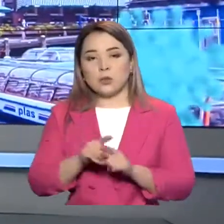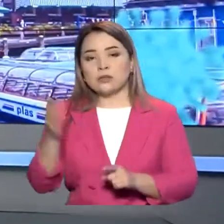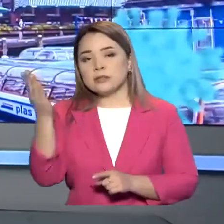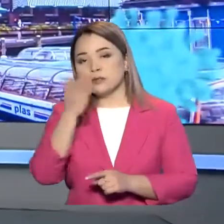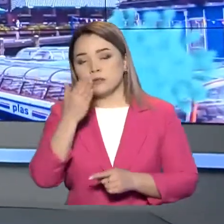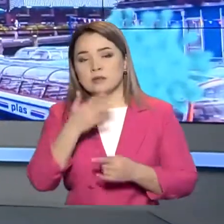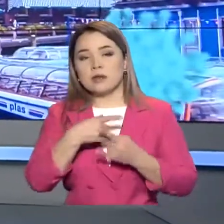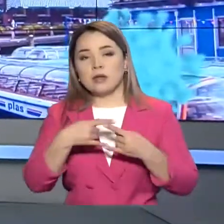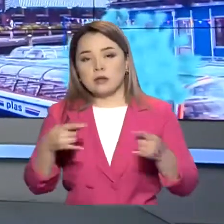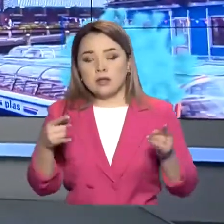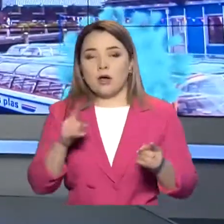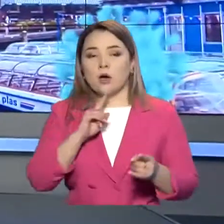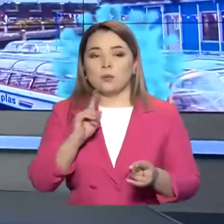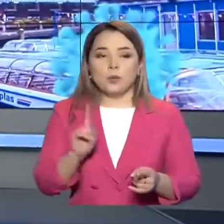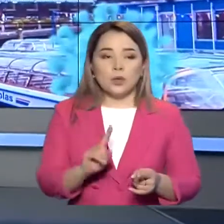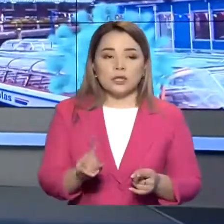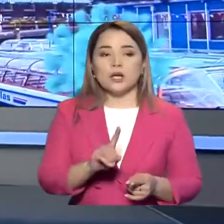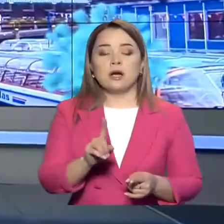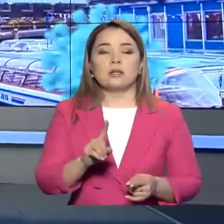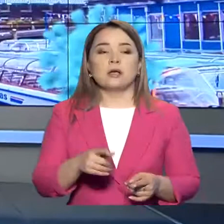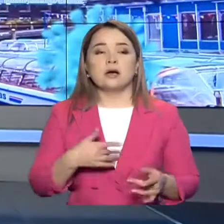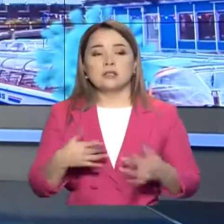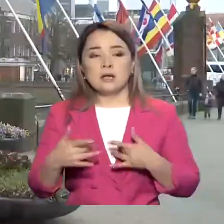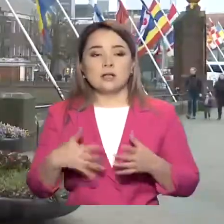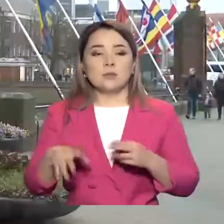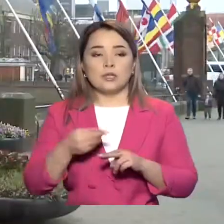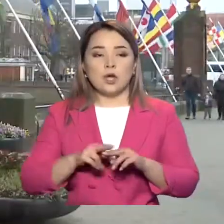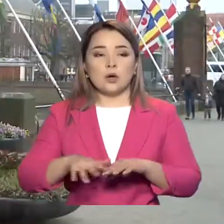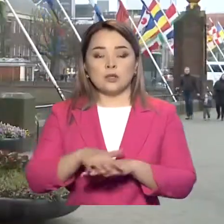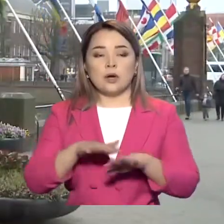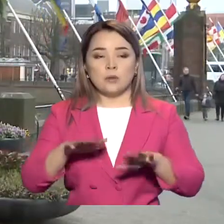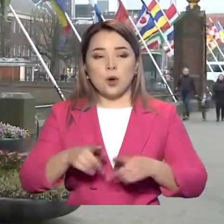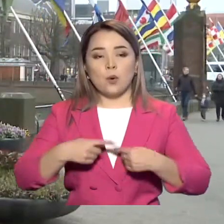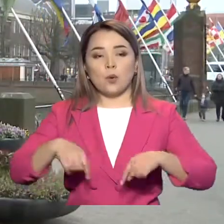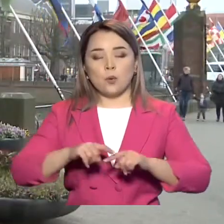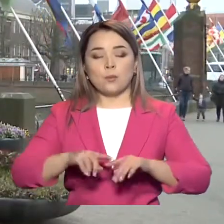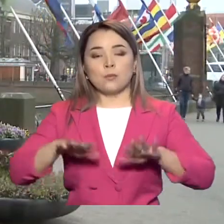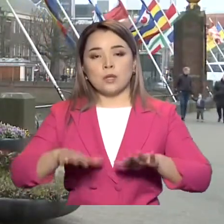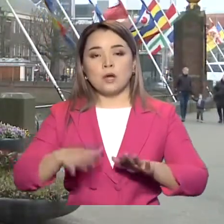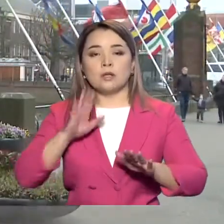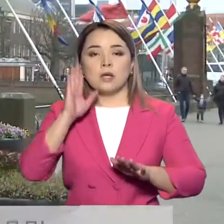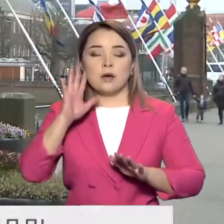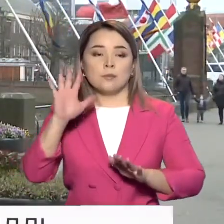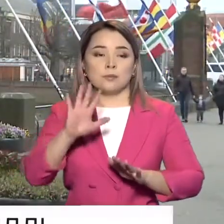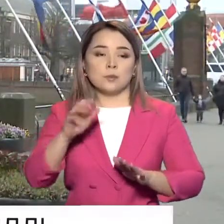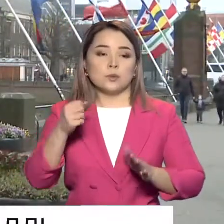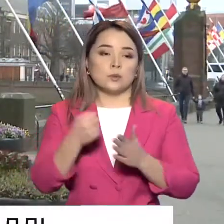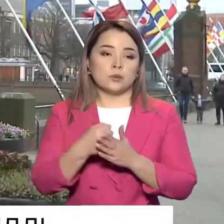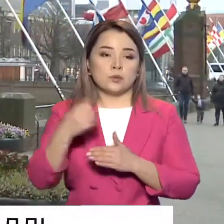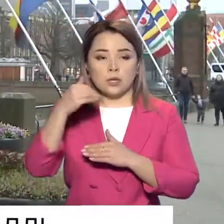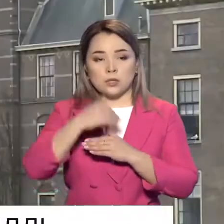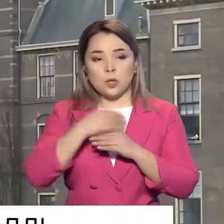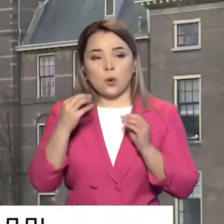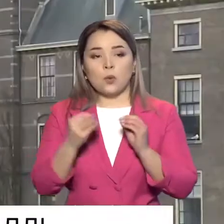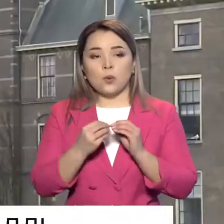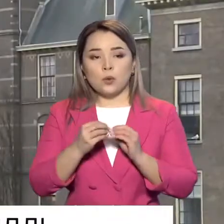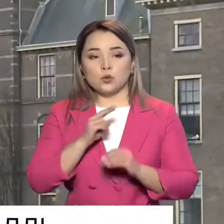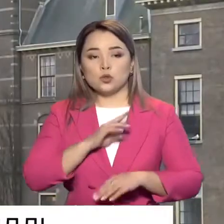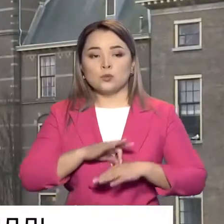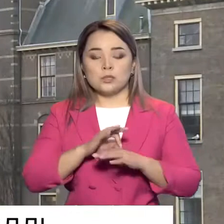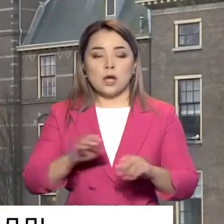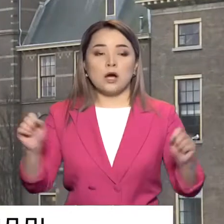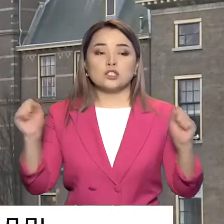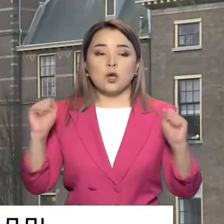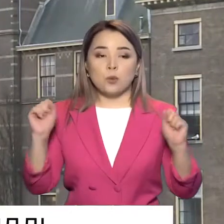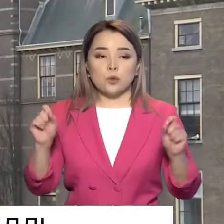мұражайларымен парктер қайташылды. Қоғамдық мекемелер таңғы сағат 5-тен кешкі 10-ға дейін жұмыстейді. Спорттық шараларда бұдан бұлай